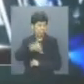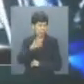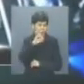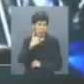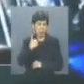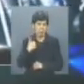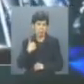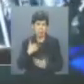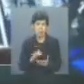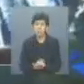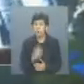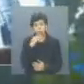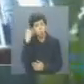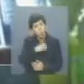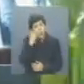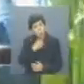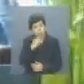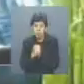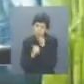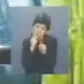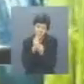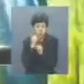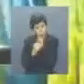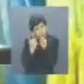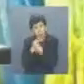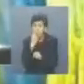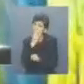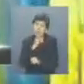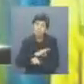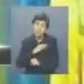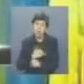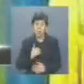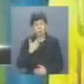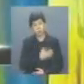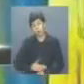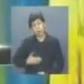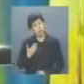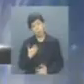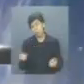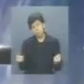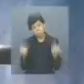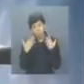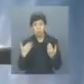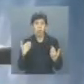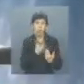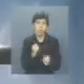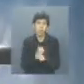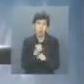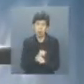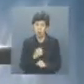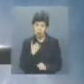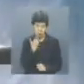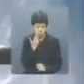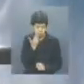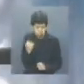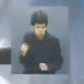ทนีย์เกิดขึ้นหลายครั้งในช่วง 2-3 ปีให้หลังแสดงให้เห็นถึงสุขภาพที่แย่ลงของนักร้องสาวจนไม่สามารถใช้เสียงอันทรง